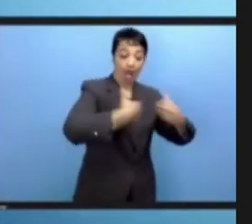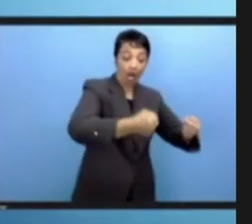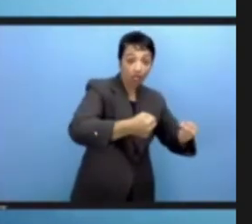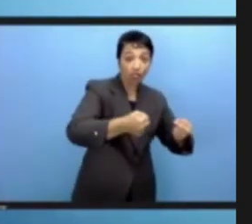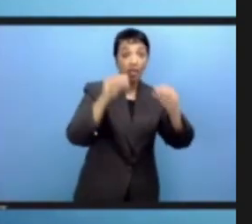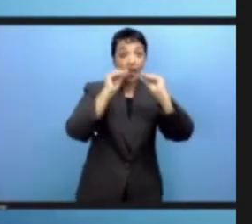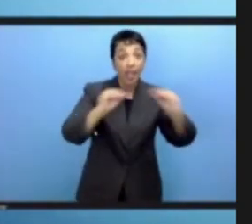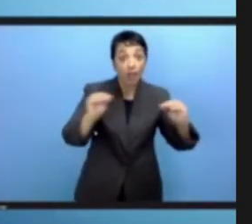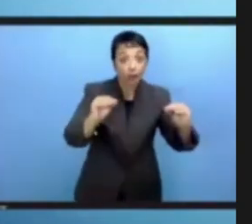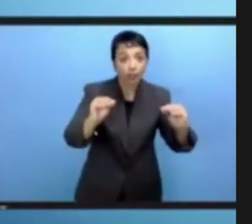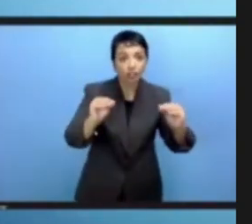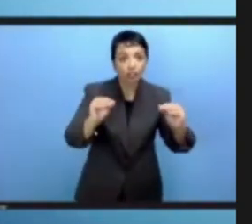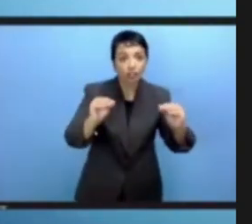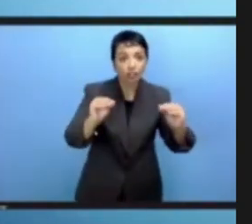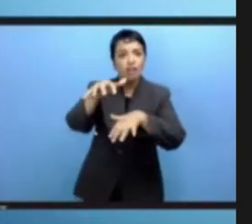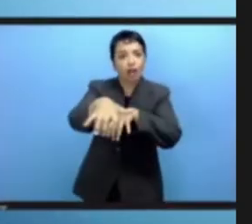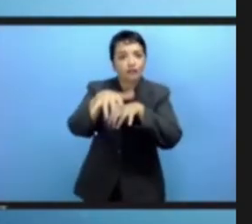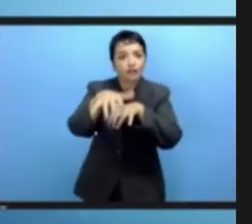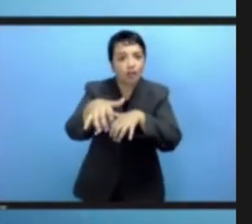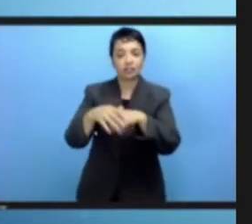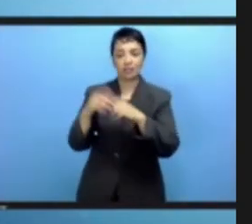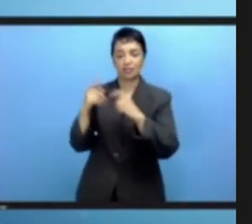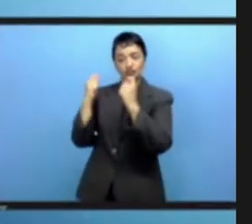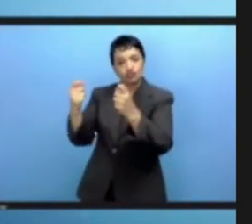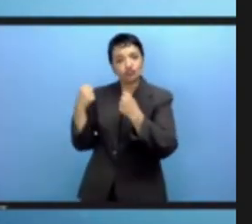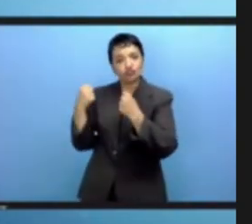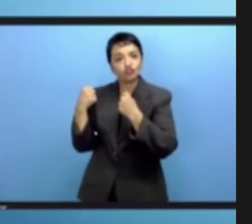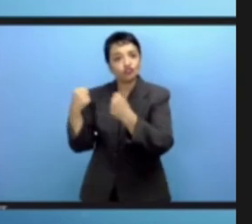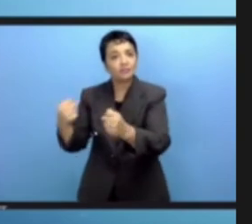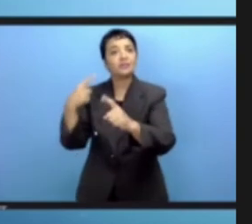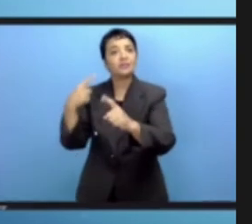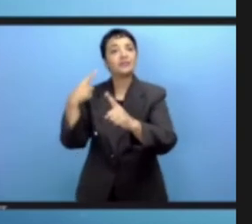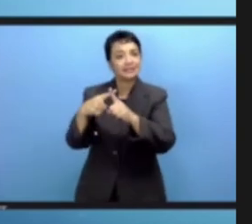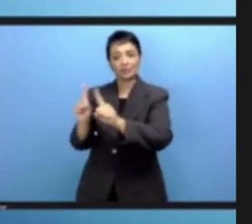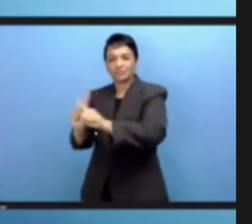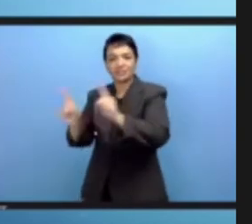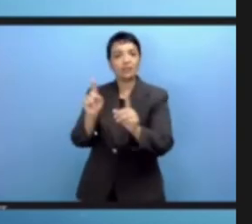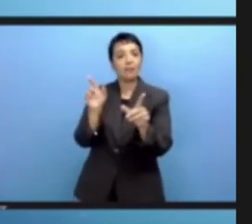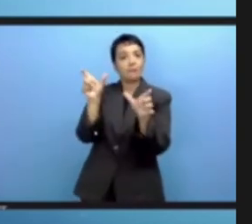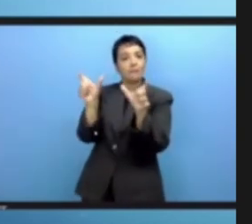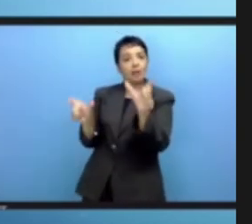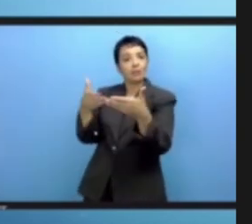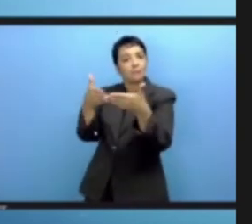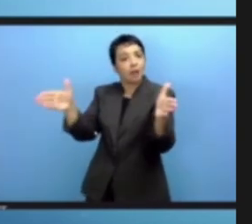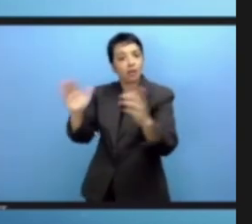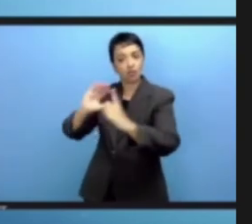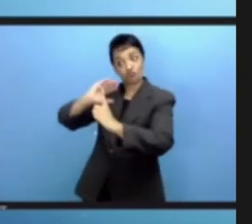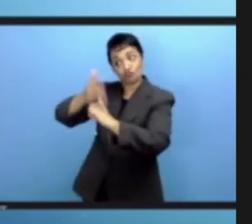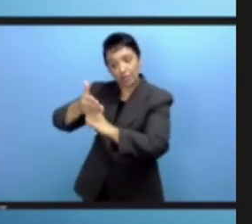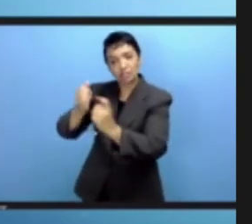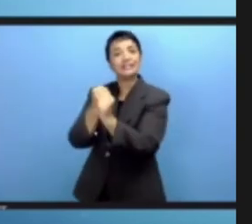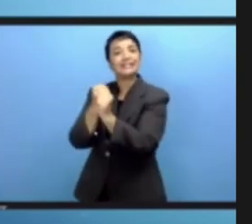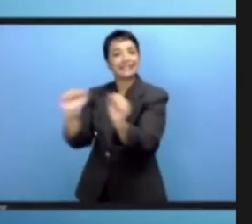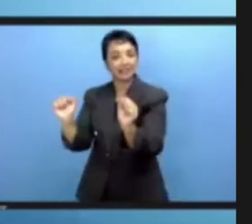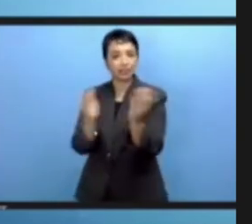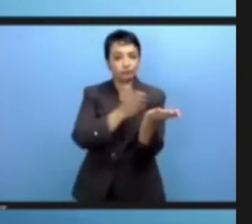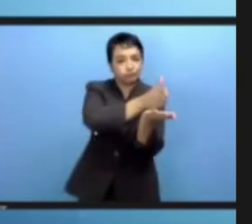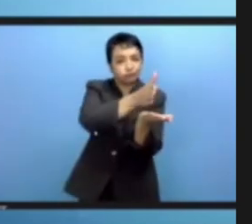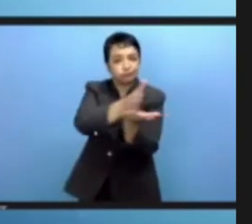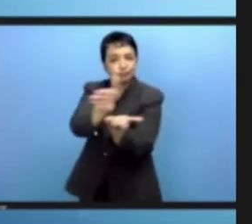santé, l'éducation, l'agriculture, les transports, ainsi que la protection et la sûreté